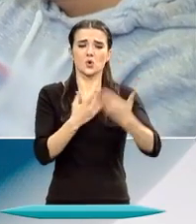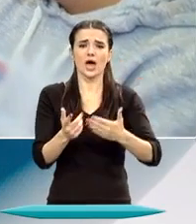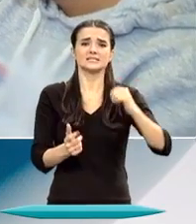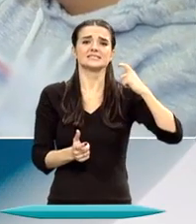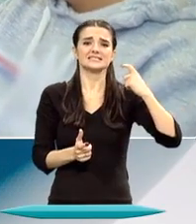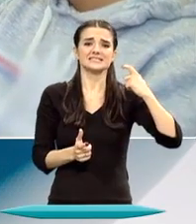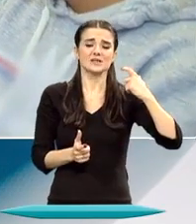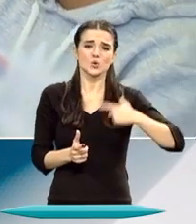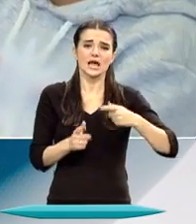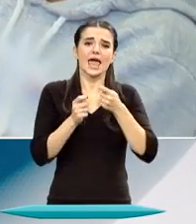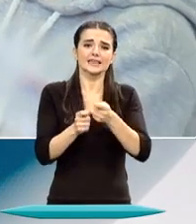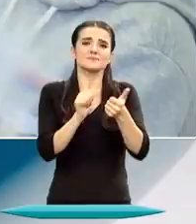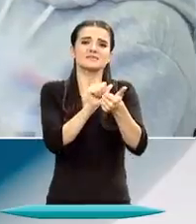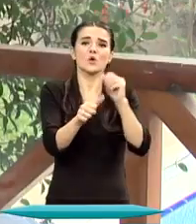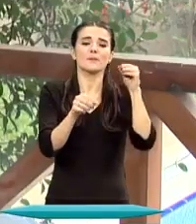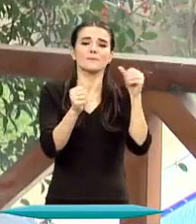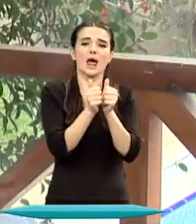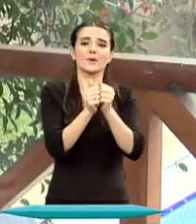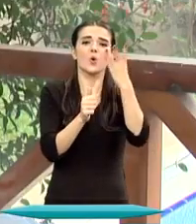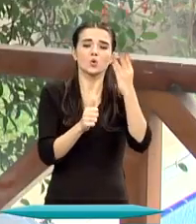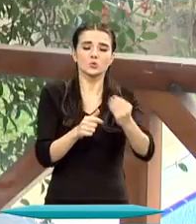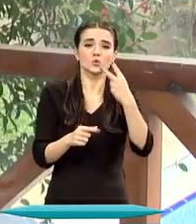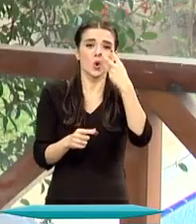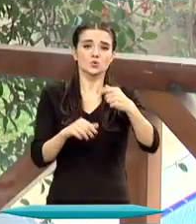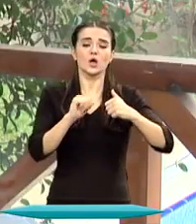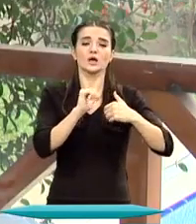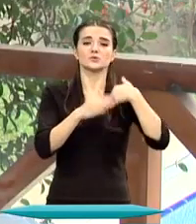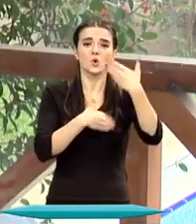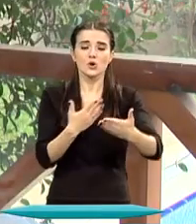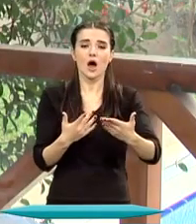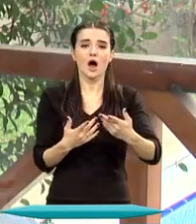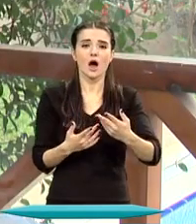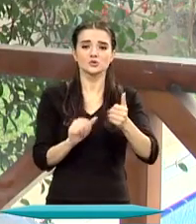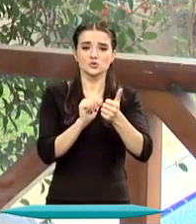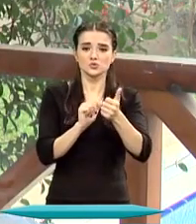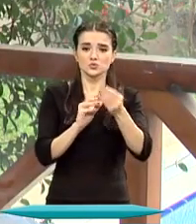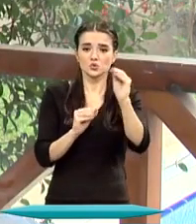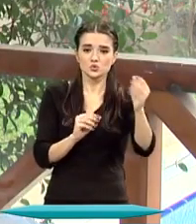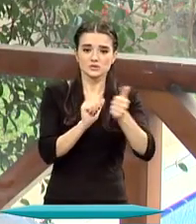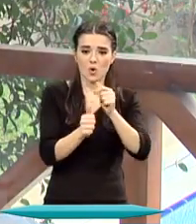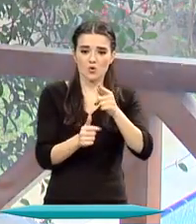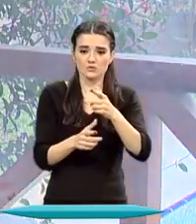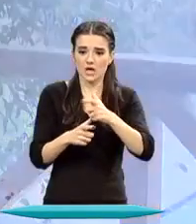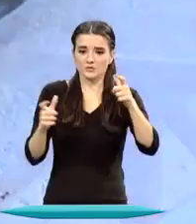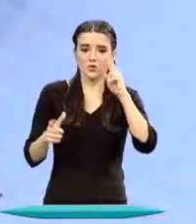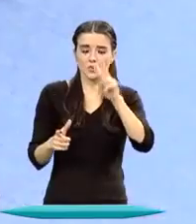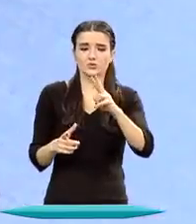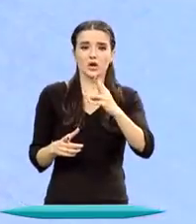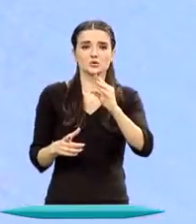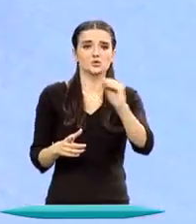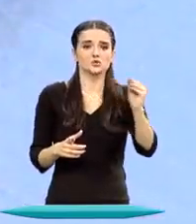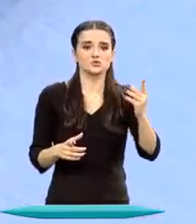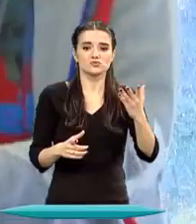sporla, özel eğitimle, yoğun eğitimle tanıştıktan sonra çocuklarının bir şeyler yapabildiklerini gördükçe hem çocuklarına yaklaşımları daha farklı oluyor.